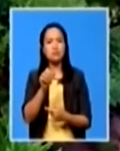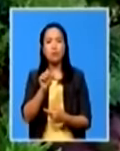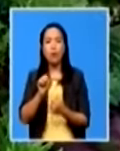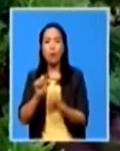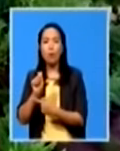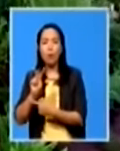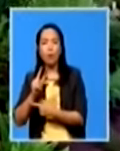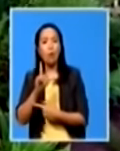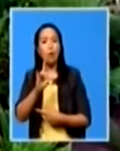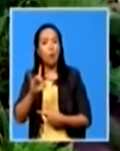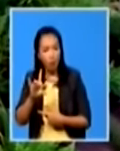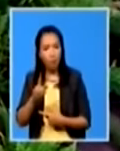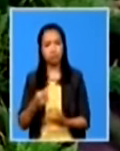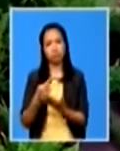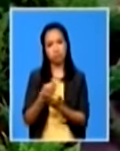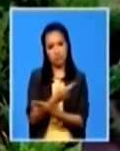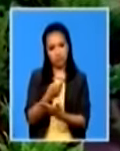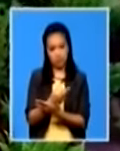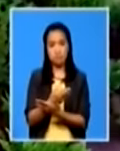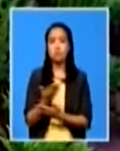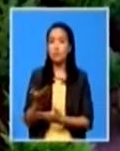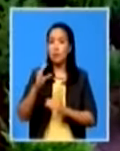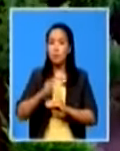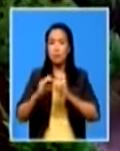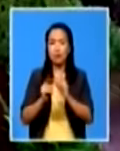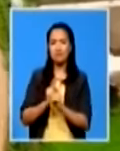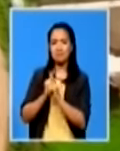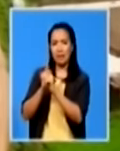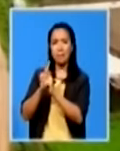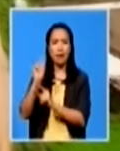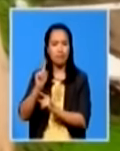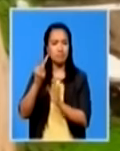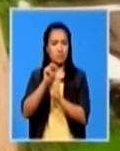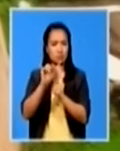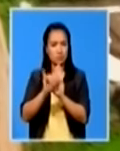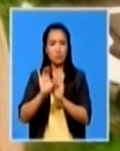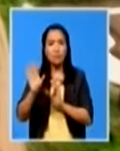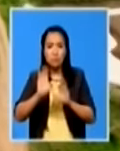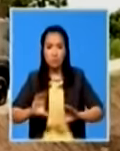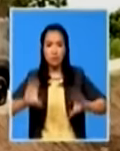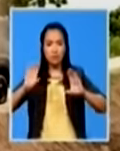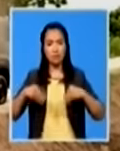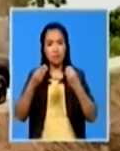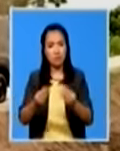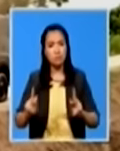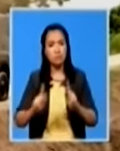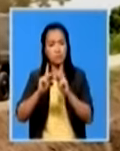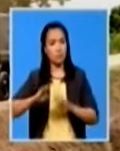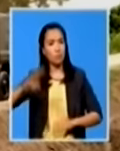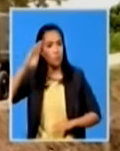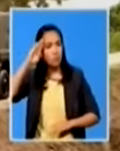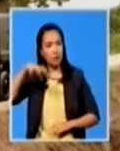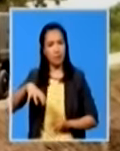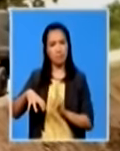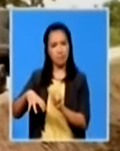ำเภอโพธารามจังหวัดราชบุรีซึ่งเป็นโครงการตามนโยบายรัฐบาลที่ได้มอบให้กระทรวงกลาโหมรับผิดชอบหลักด